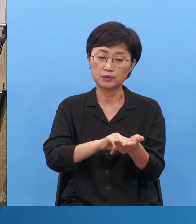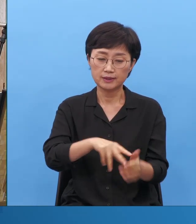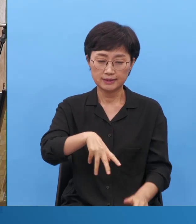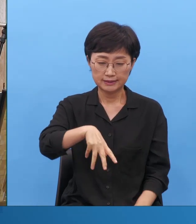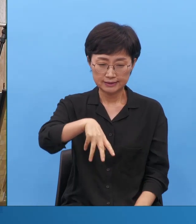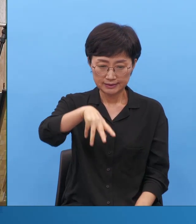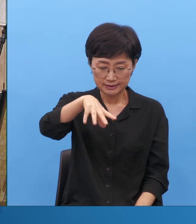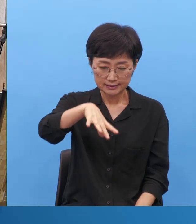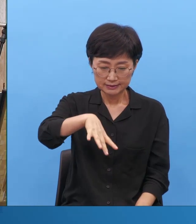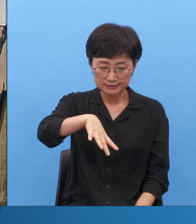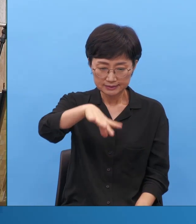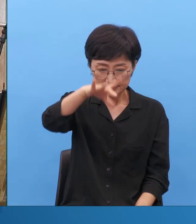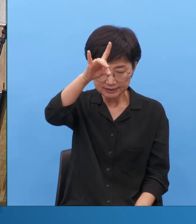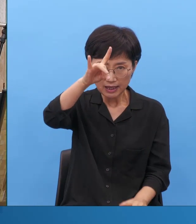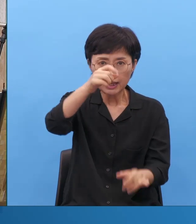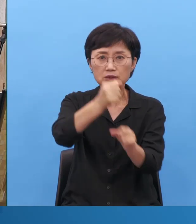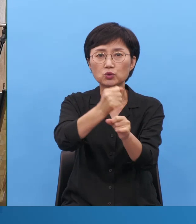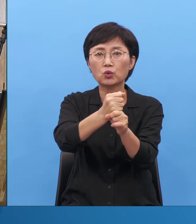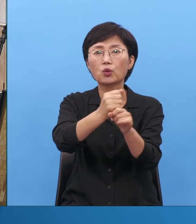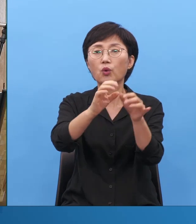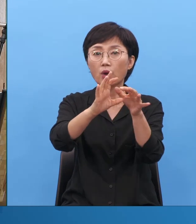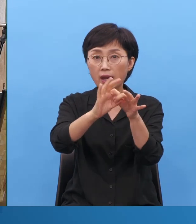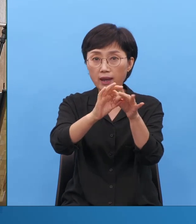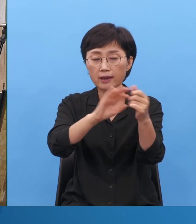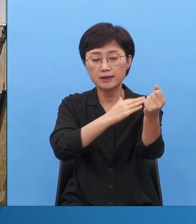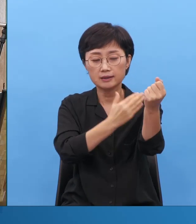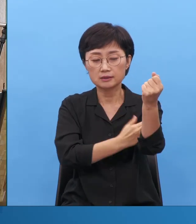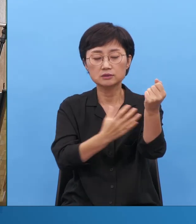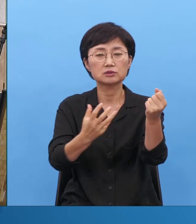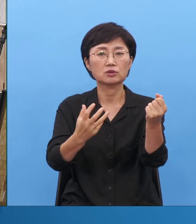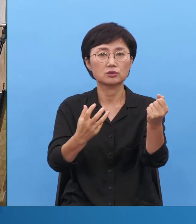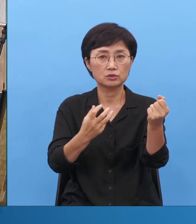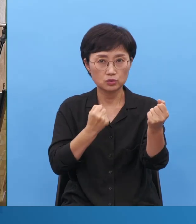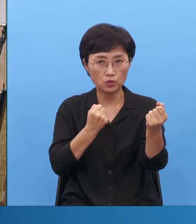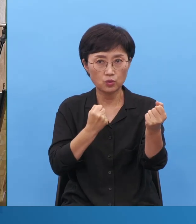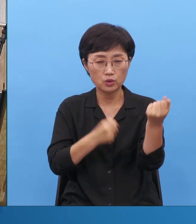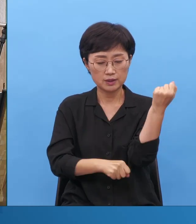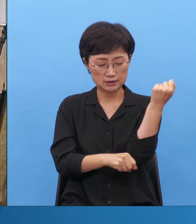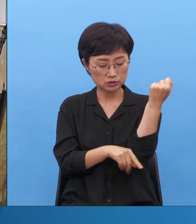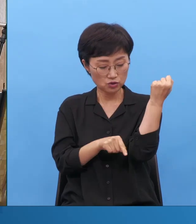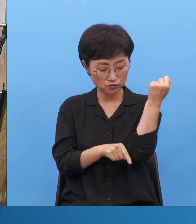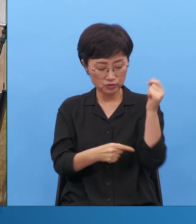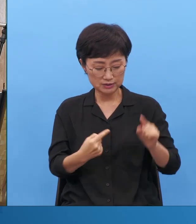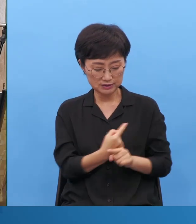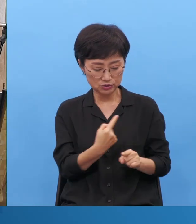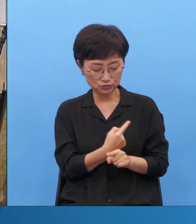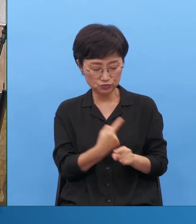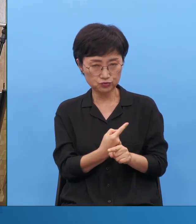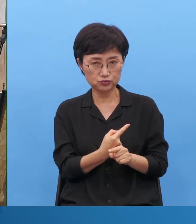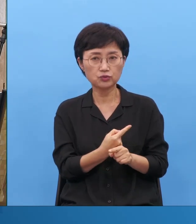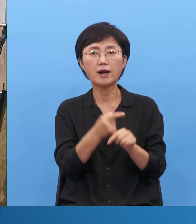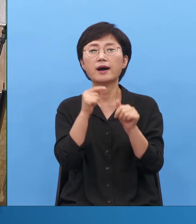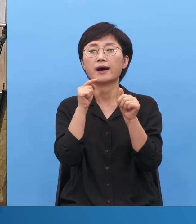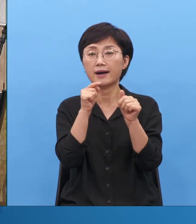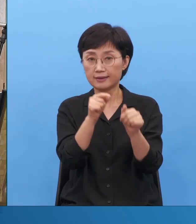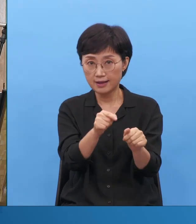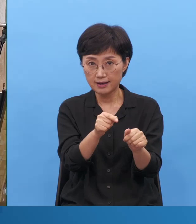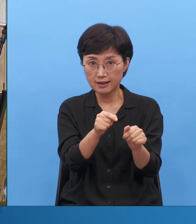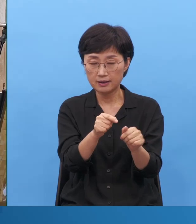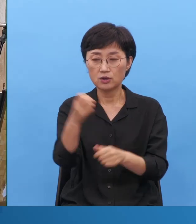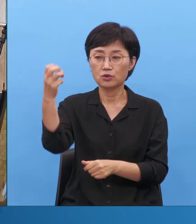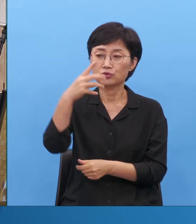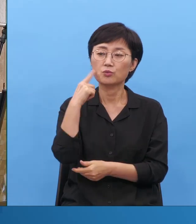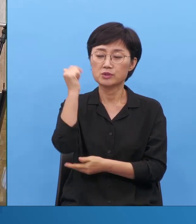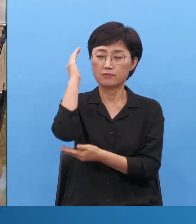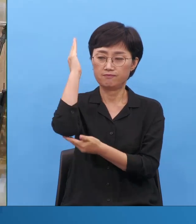치유하라는 제목으로 당회장이신 유광수 목사님 말씀 선포해 주시겠습니다. After the praise for the Davis Choir, Reverend Yu will come and give us a